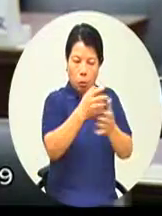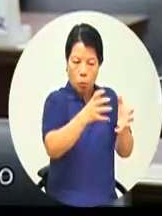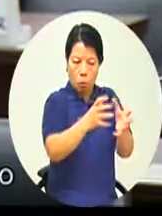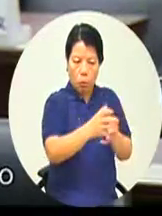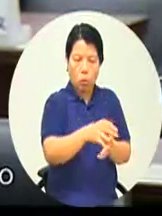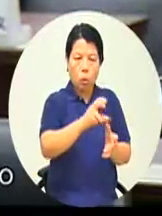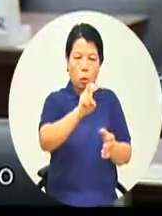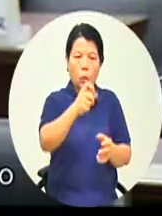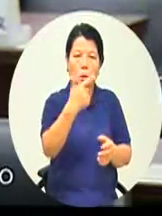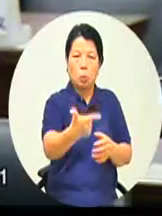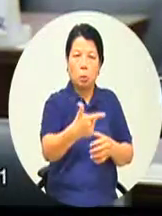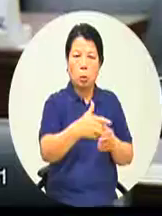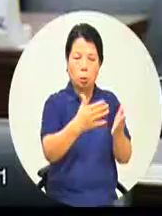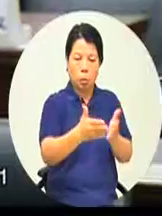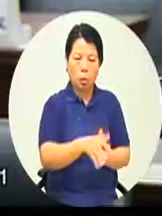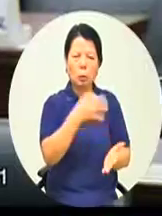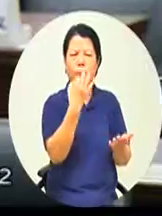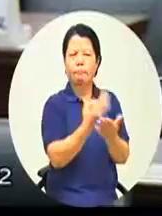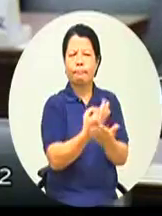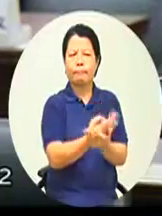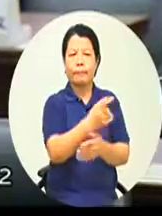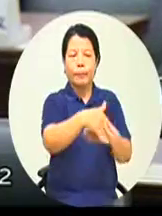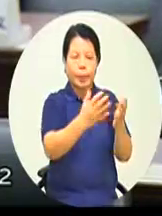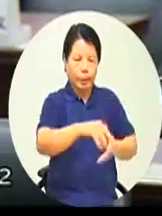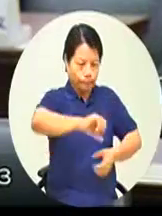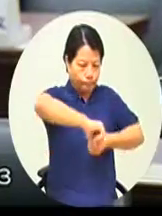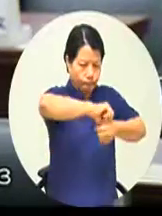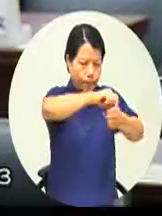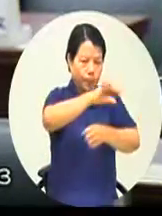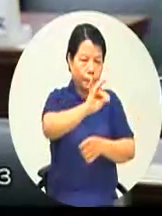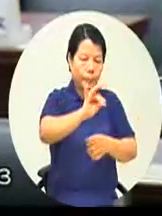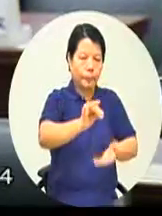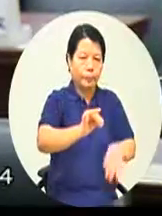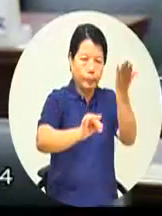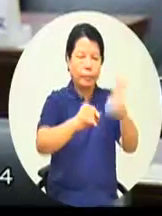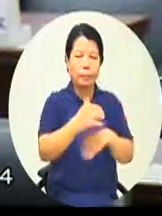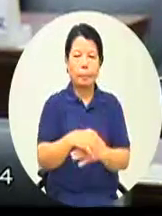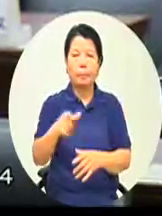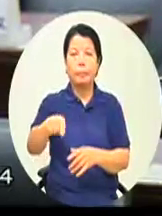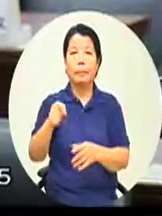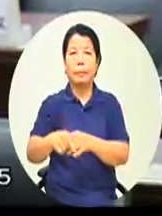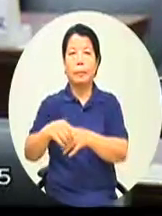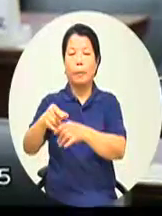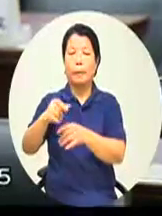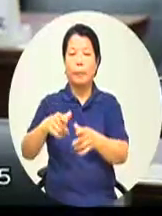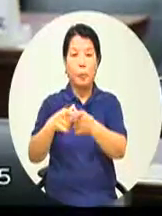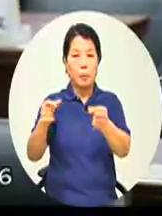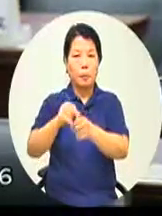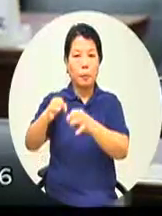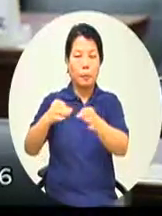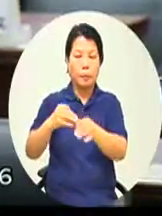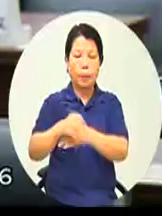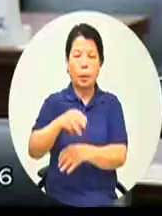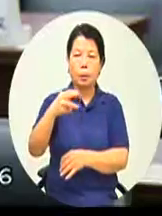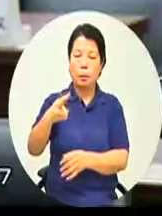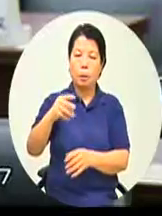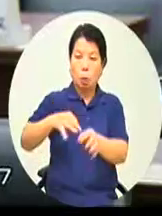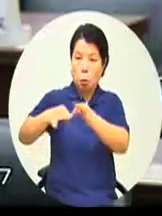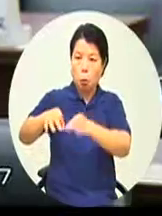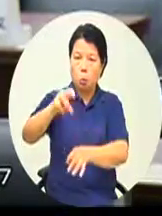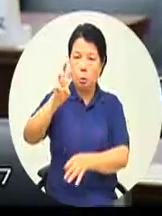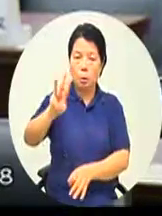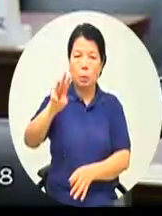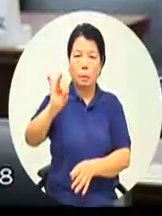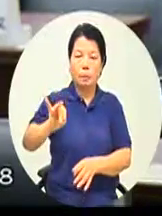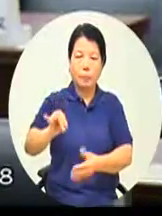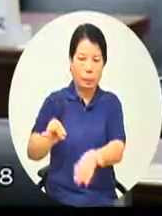啦，同少还是100间以上。小尊咧总共我算有300几间，因毛请咧办活动啊，